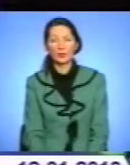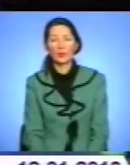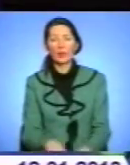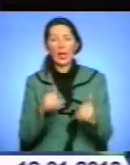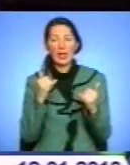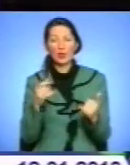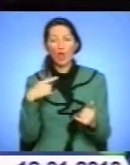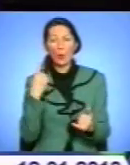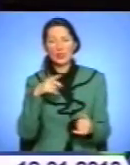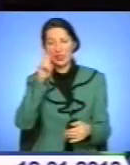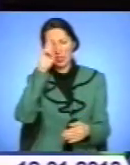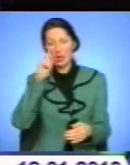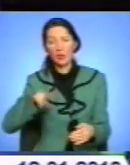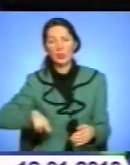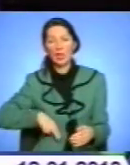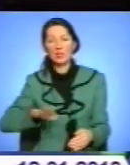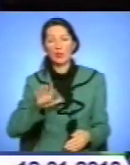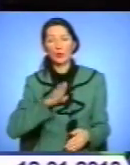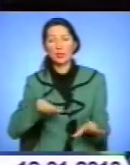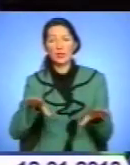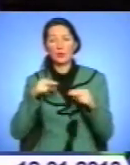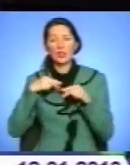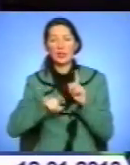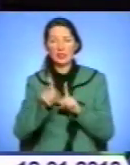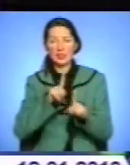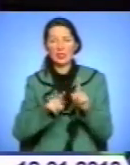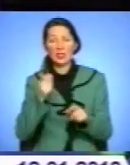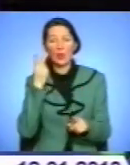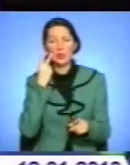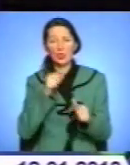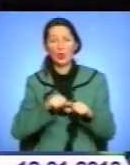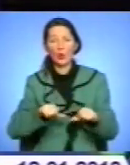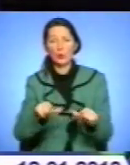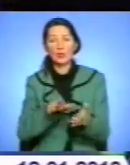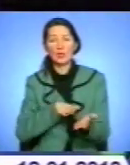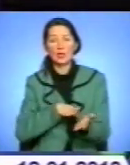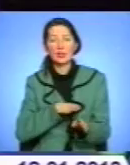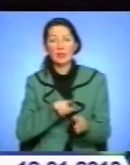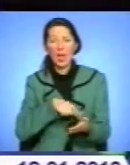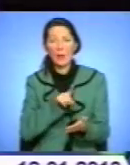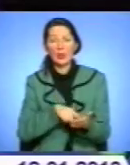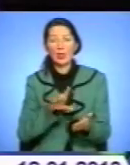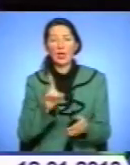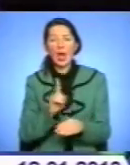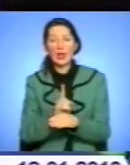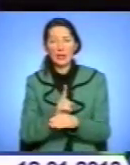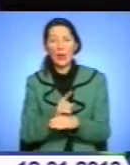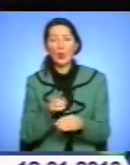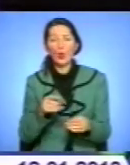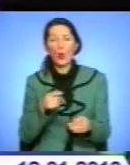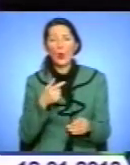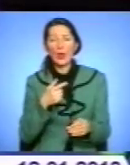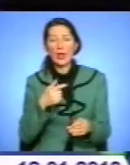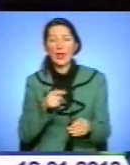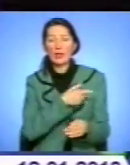Сьогодні в обласній державній адміністрації відбулося спільне засідання постійної комісії з питань регламенту, депутатської етики та організації